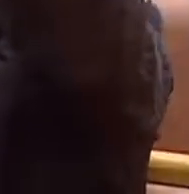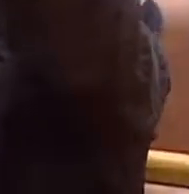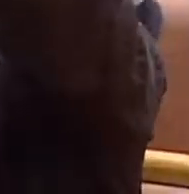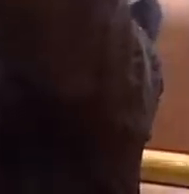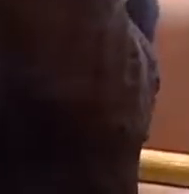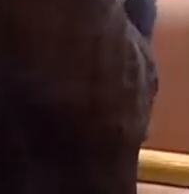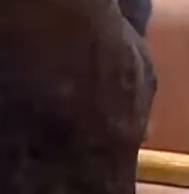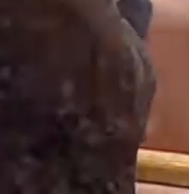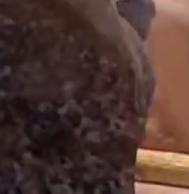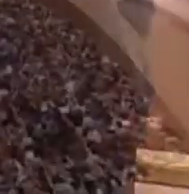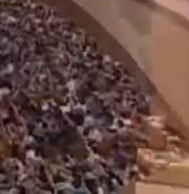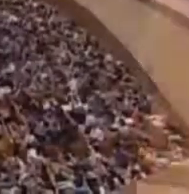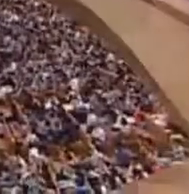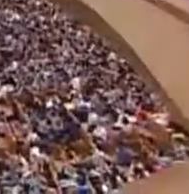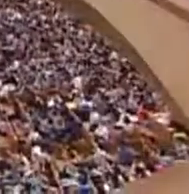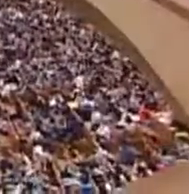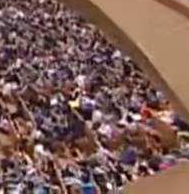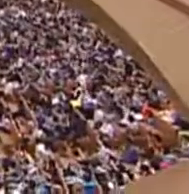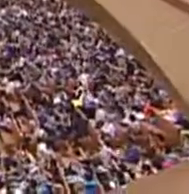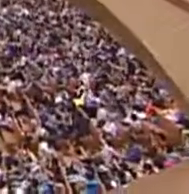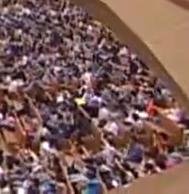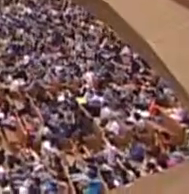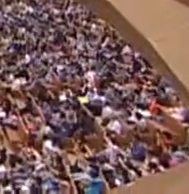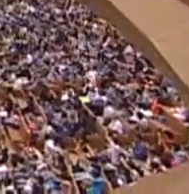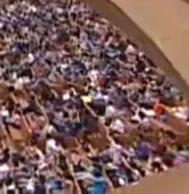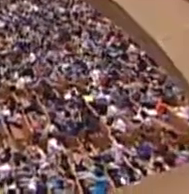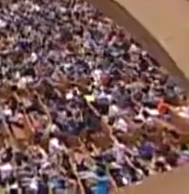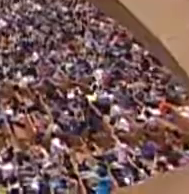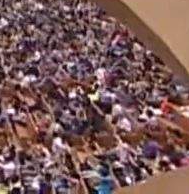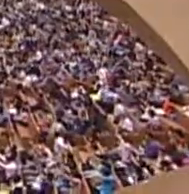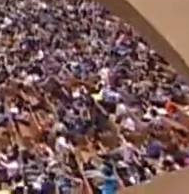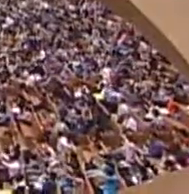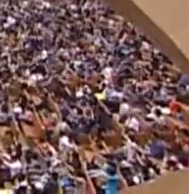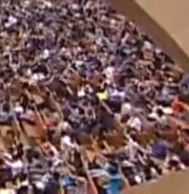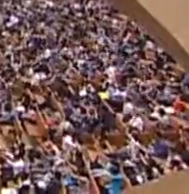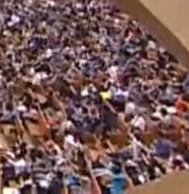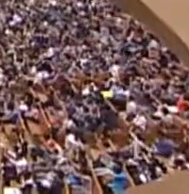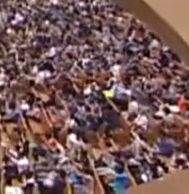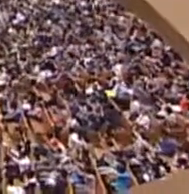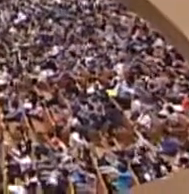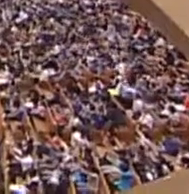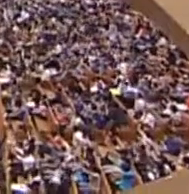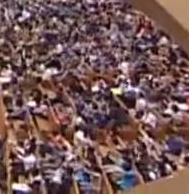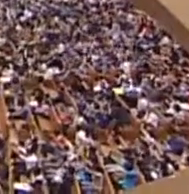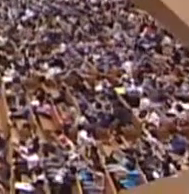복음을 전하지 않은 채 배은 방도 간 채